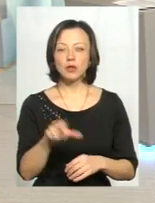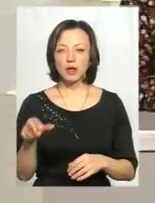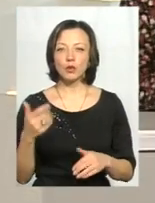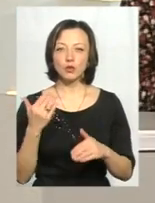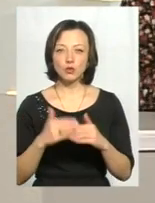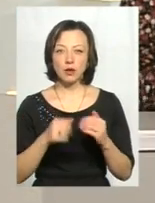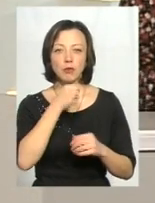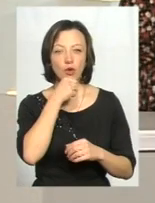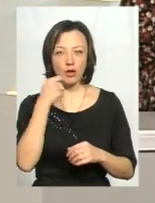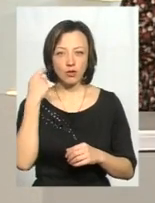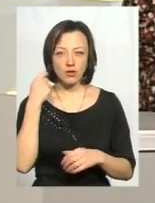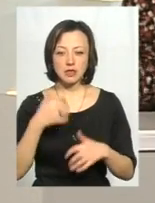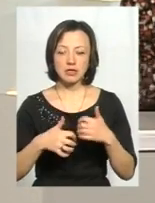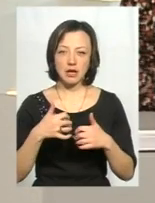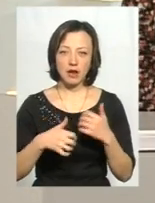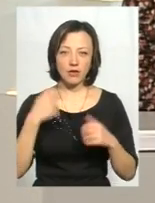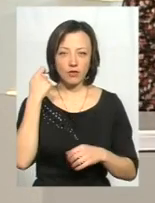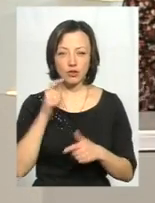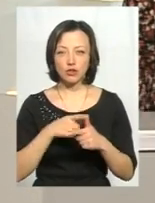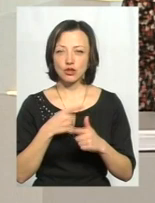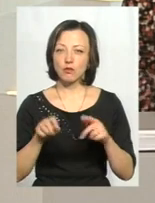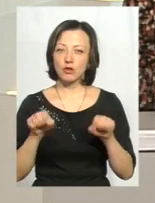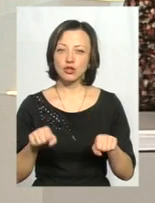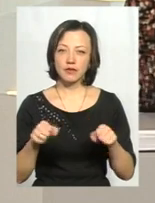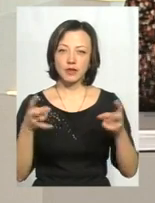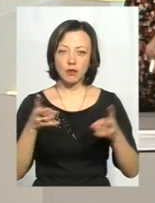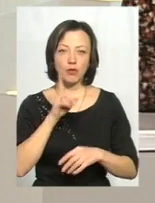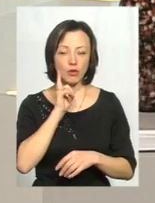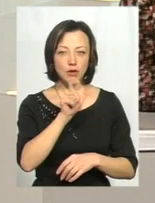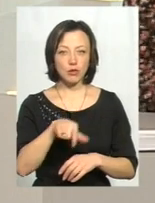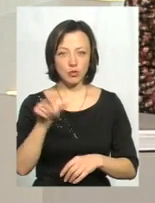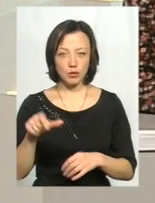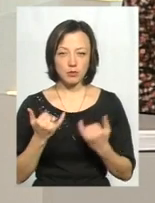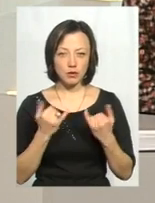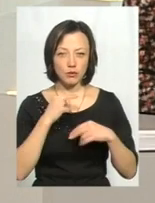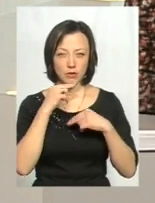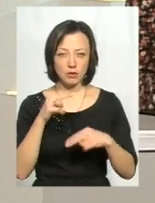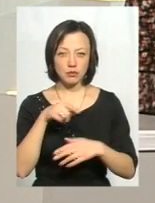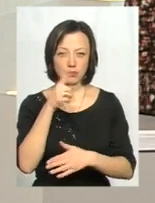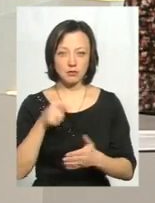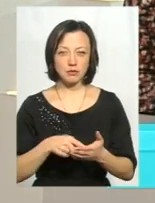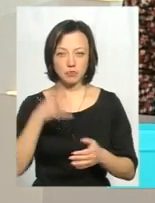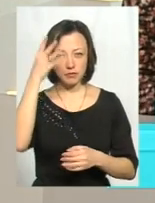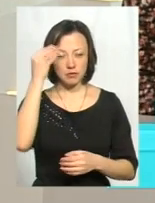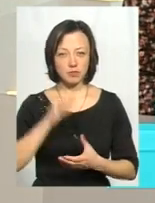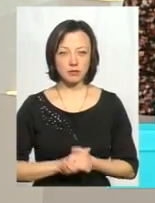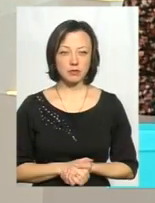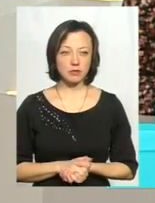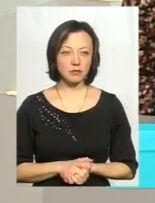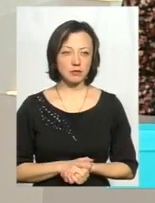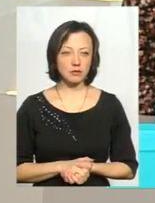вже похилого віку, середнього віку, чи, можливо, треба і молодим людям зараз цю інформацію до відома